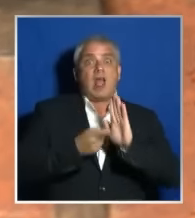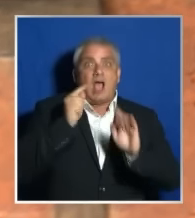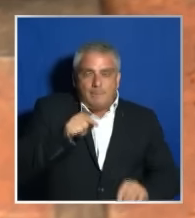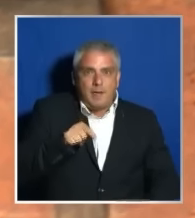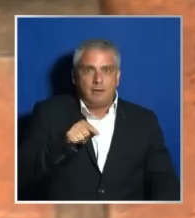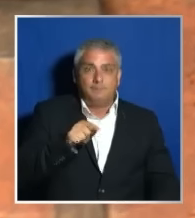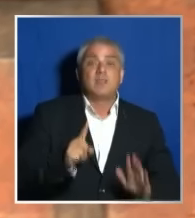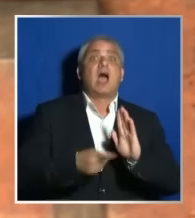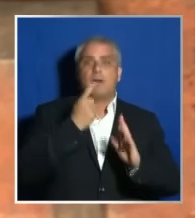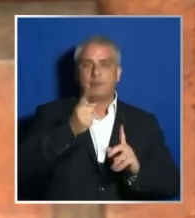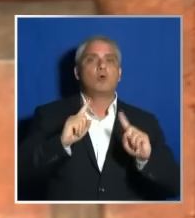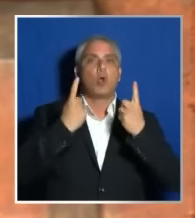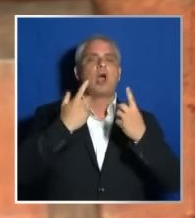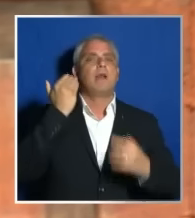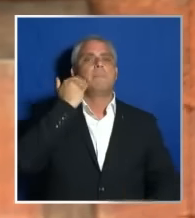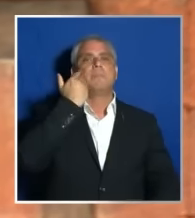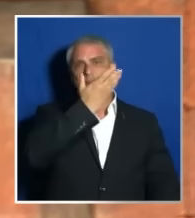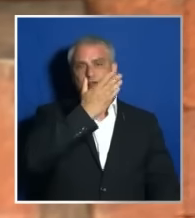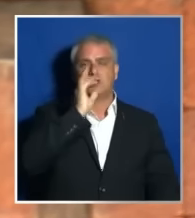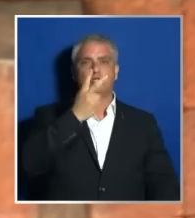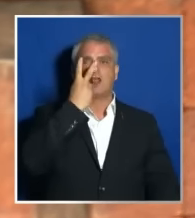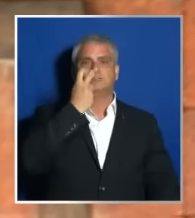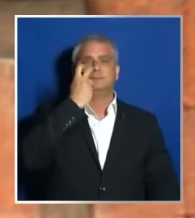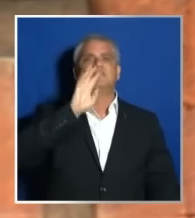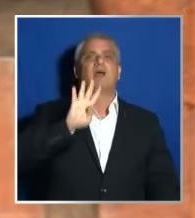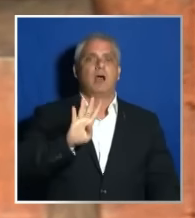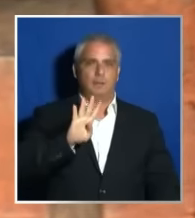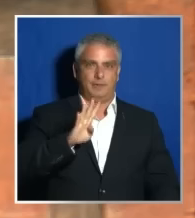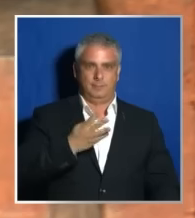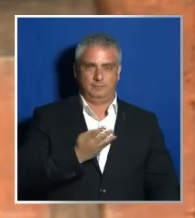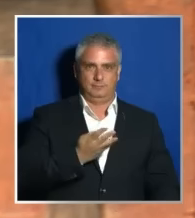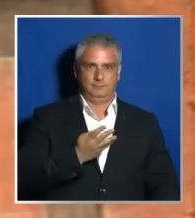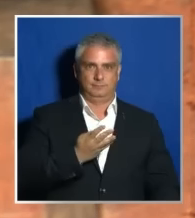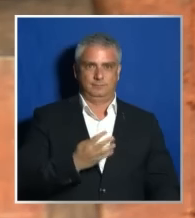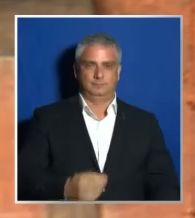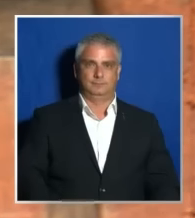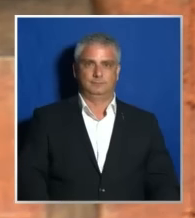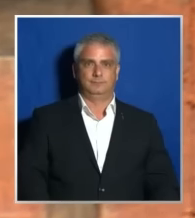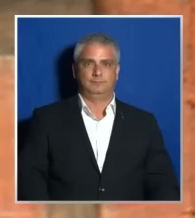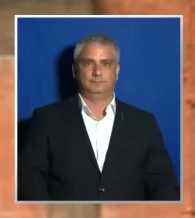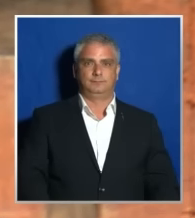שהפעם, הפעם זה קורה באמריקה של 2024.